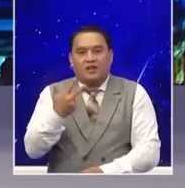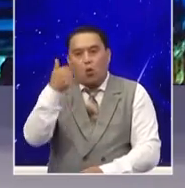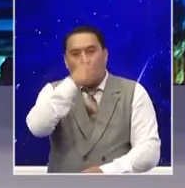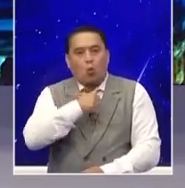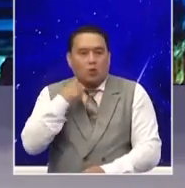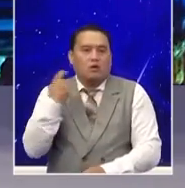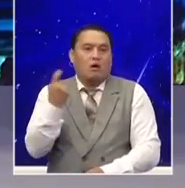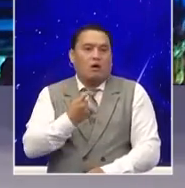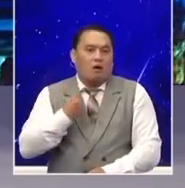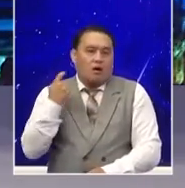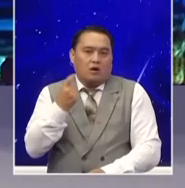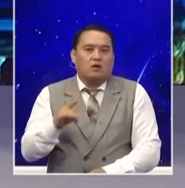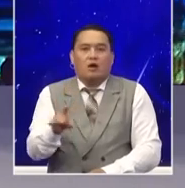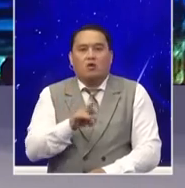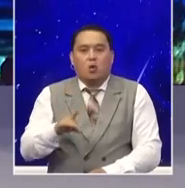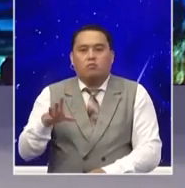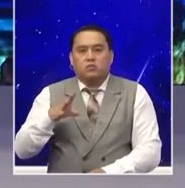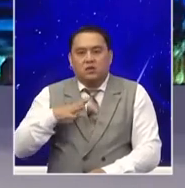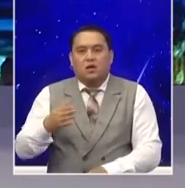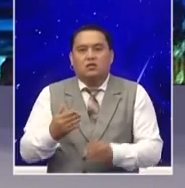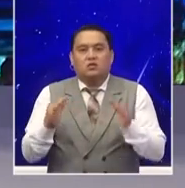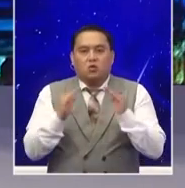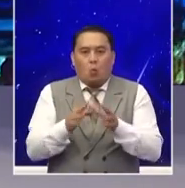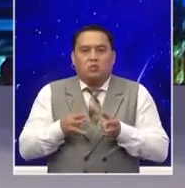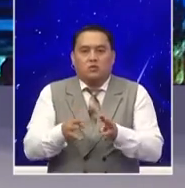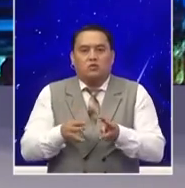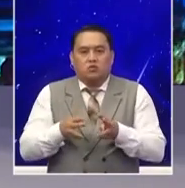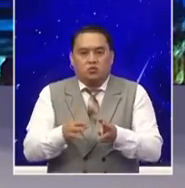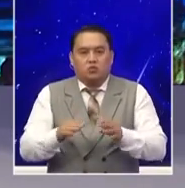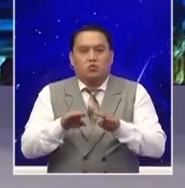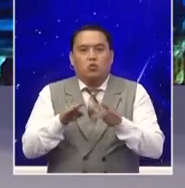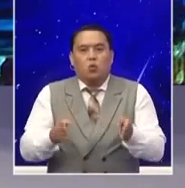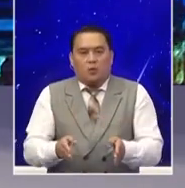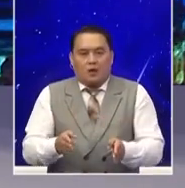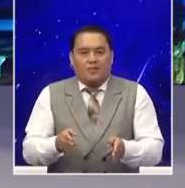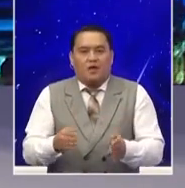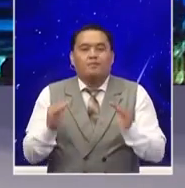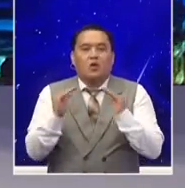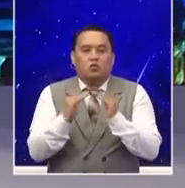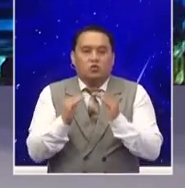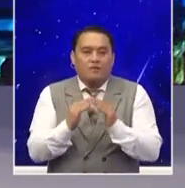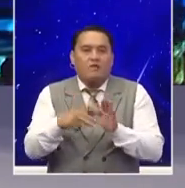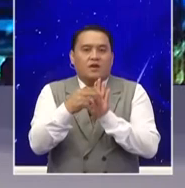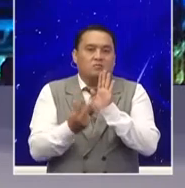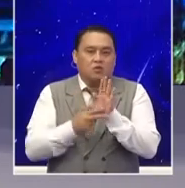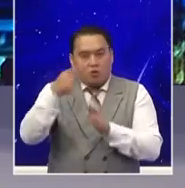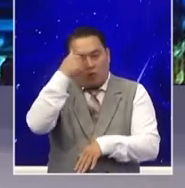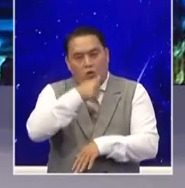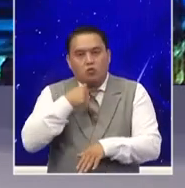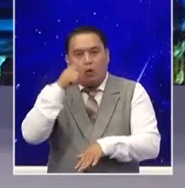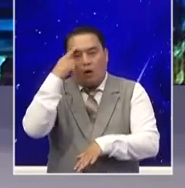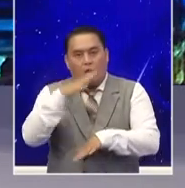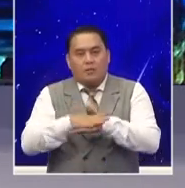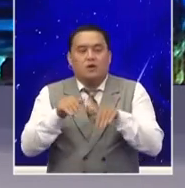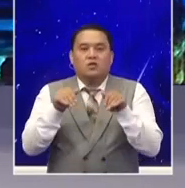назад владельцы квартир в микрорайонах Мелиоратор и Бозторгай отапливали жилье кто чем мог. В январе 2018 года аким области